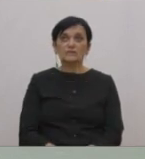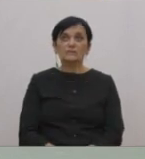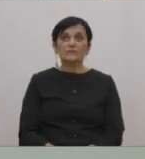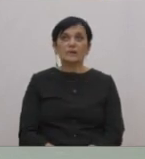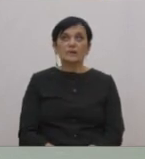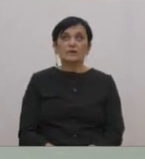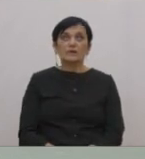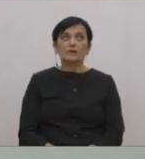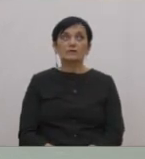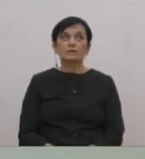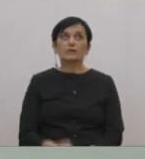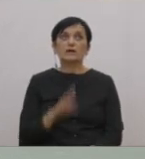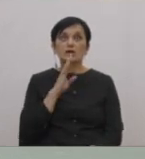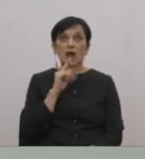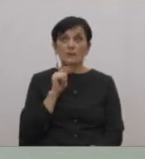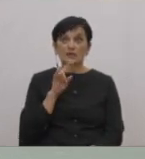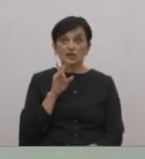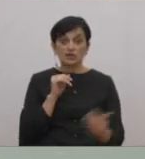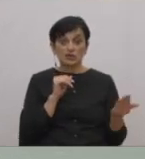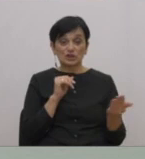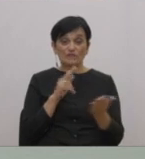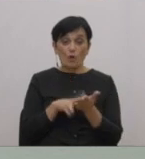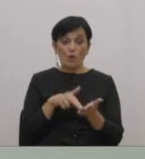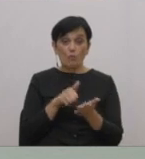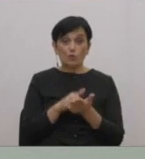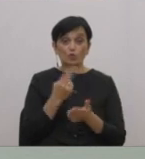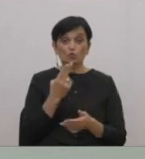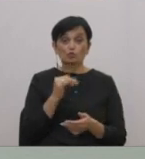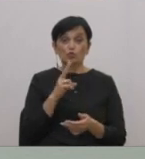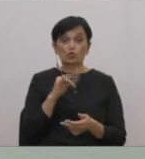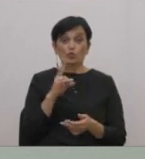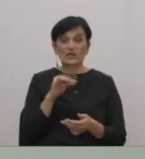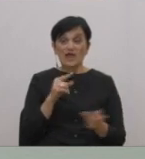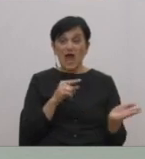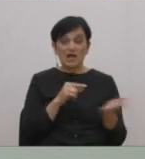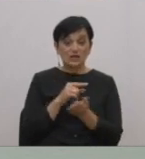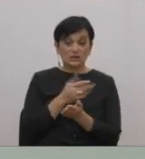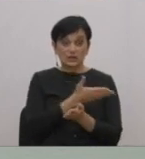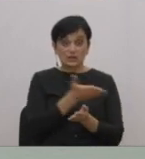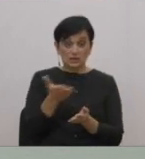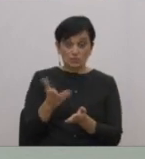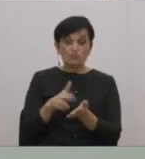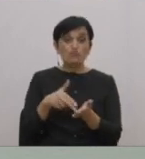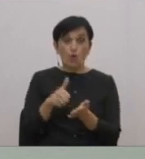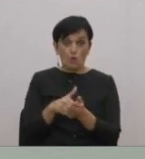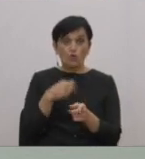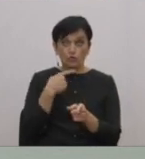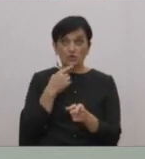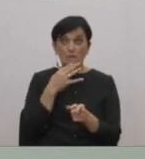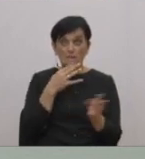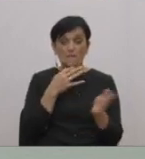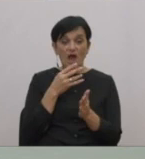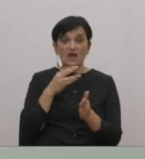Ქალბატონ თინა, აი თქვენ რომ ბოდიშს მოიხდით, ქალბატონი თეა წულუკიანის მიმართ რაც გააკეთეთ, ამაზე რომ ბოდიშს მოიხდით, მე დადექით იმ